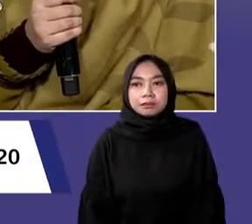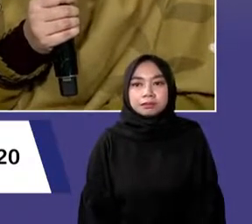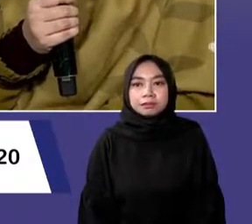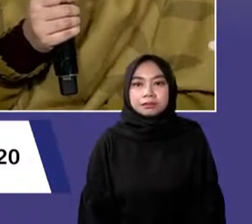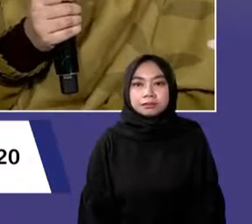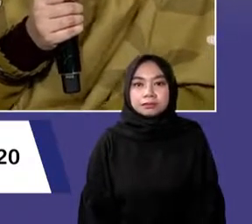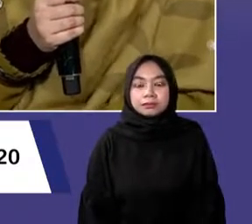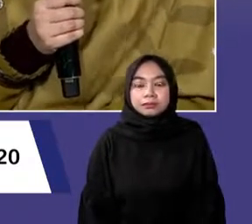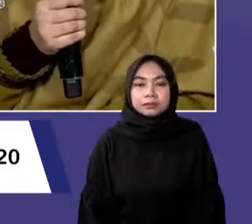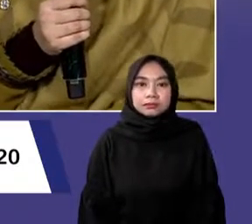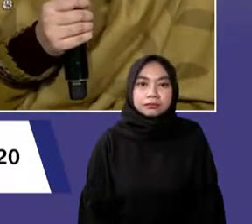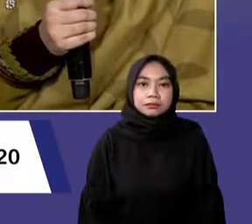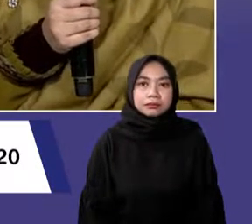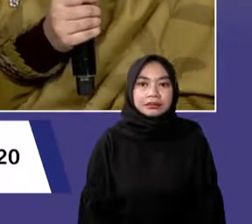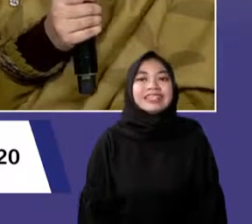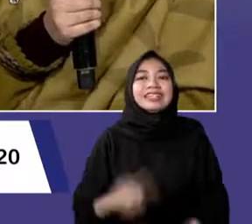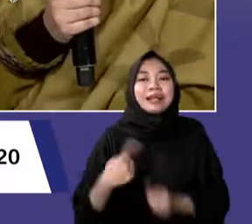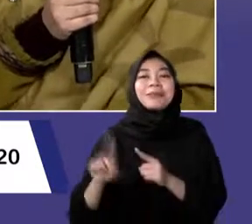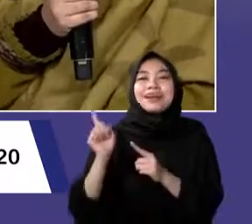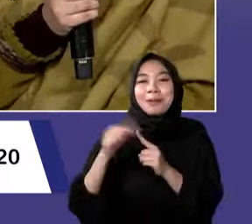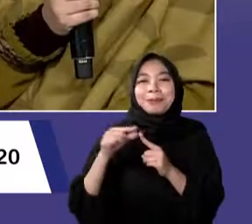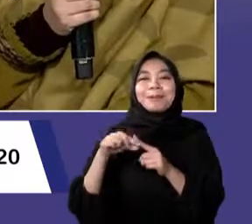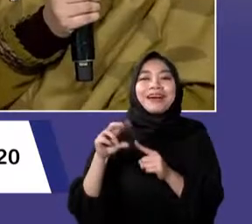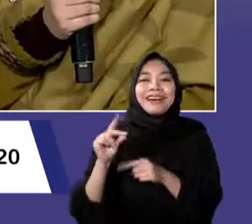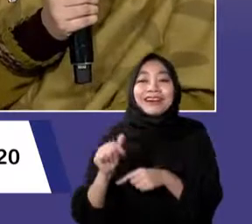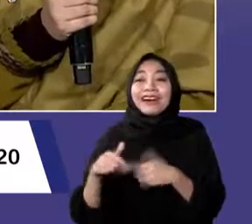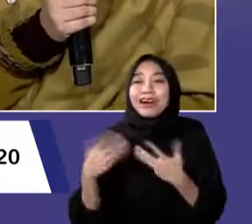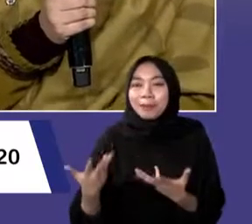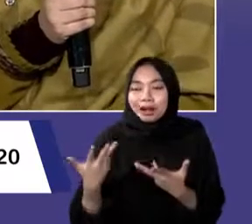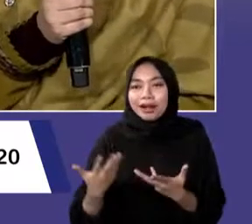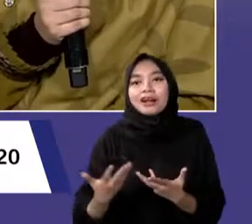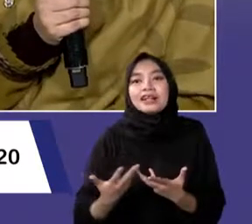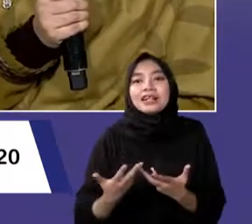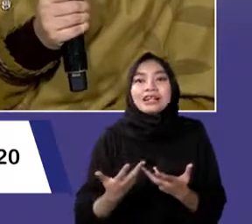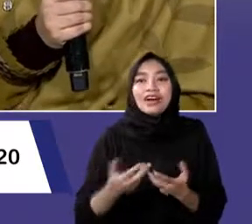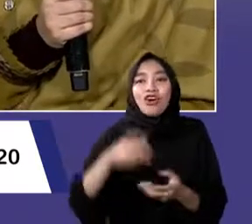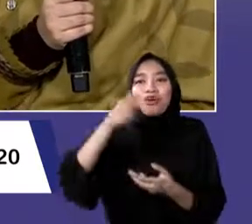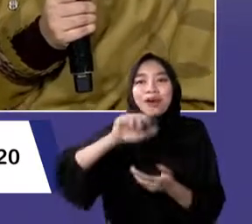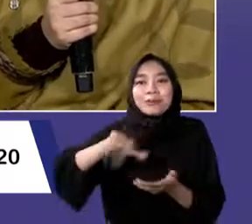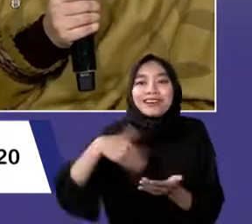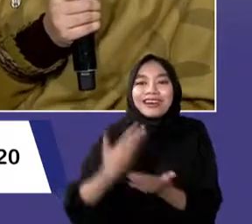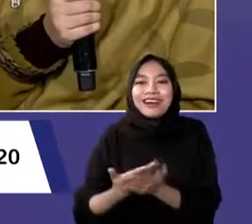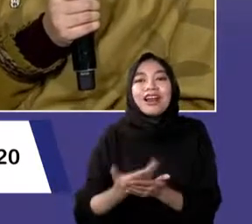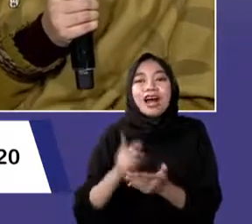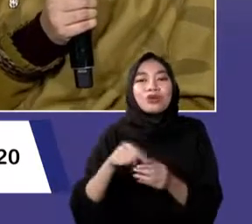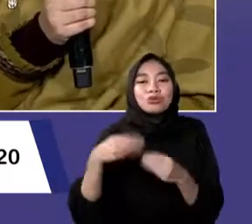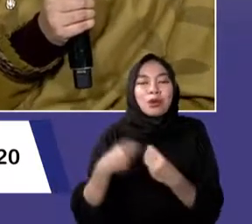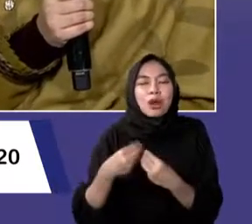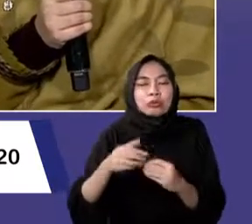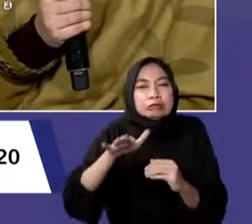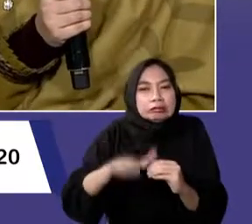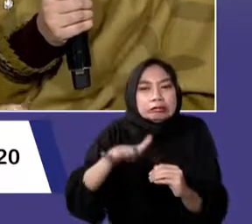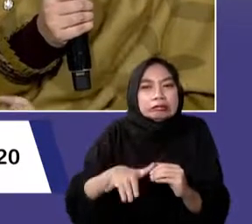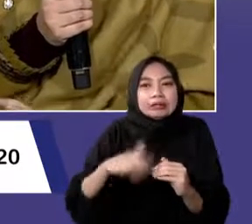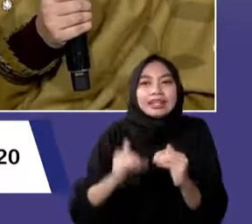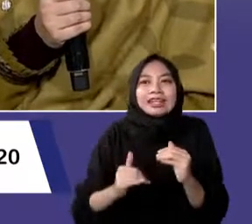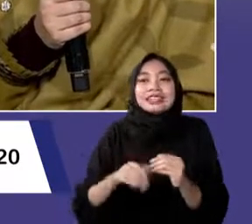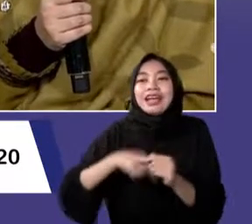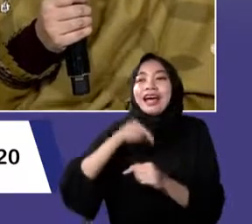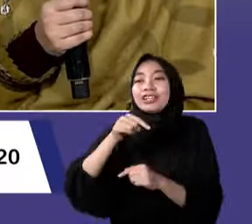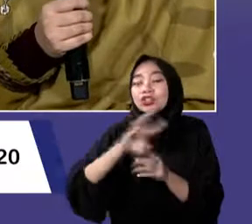setiap waktunya. Satu PR kita memang untuk menekan angka proporsi angka kematian dari kasus kumulatifnya. Di Indonesia masih di